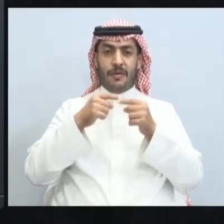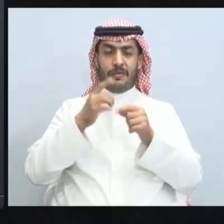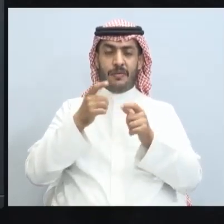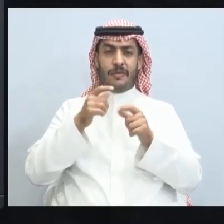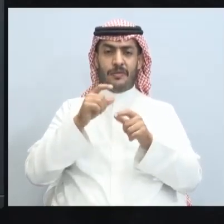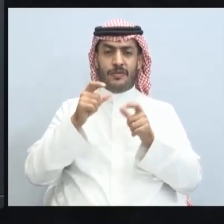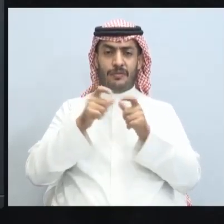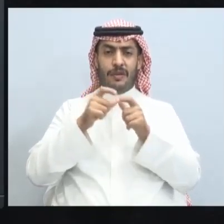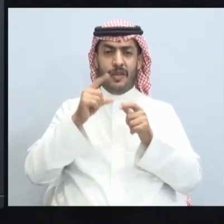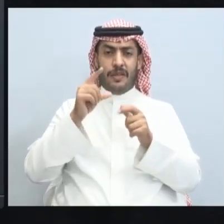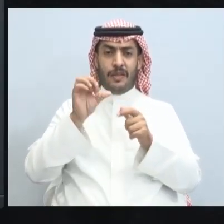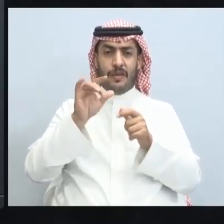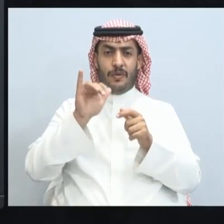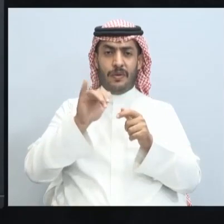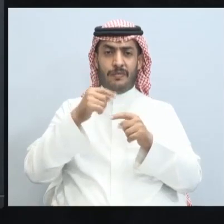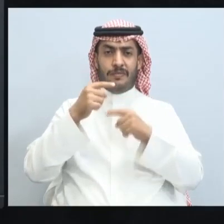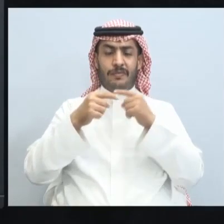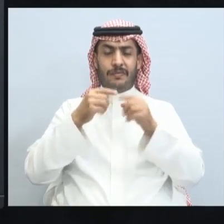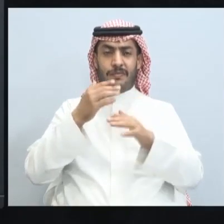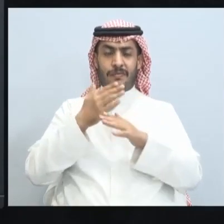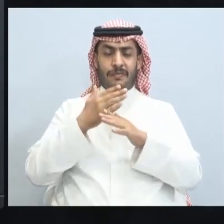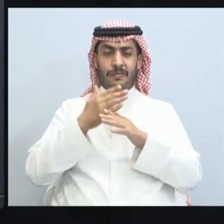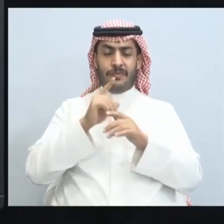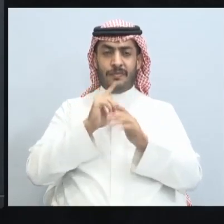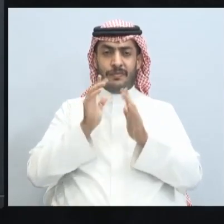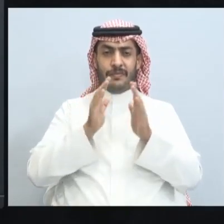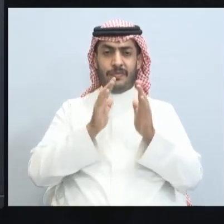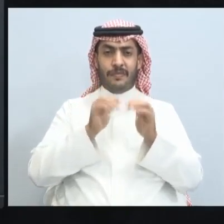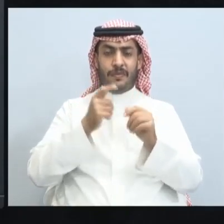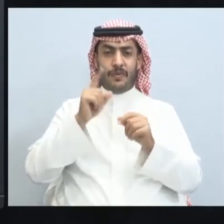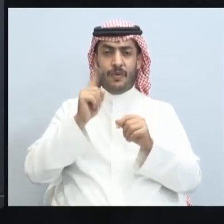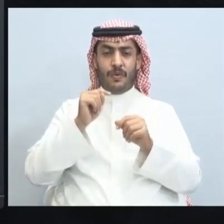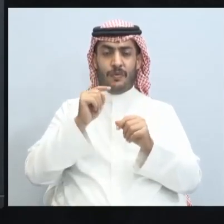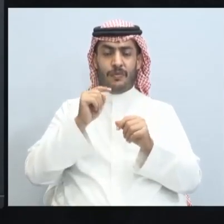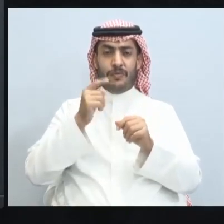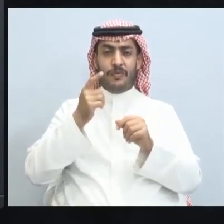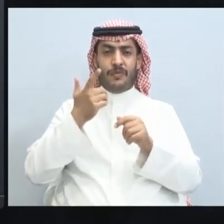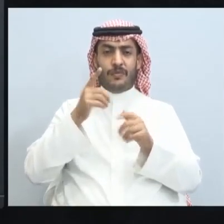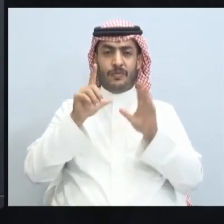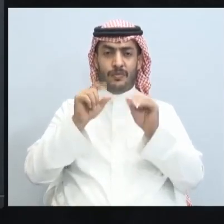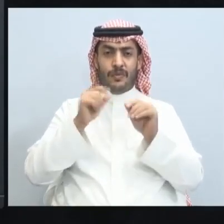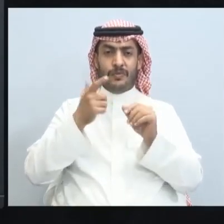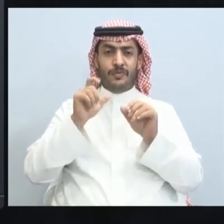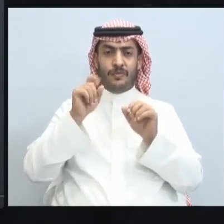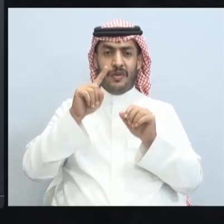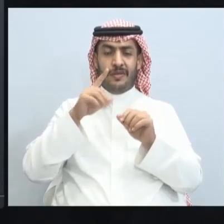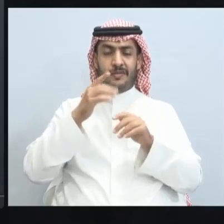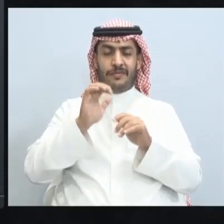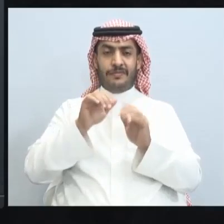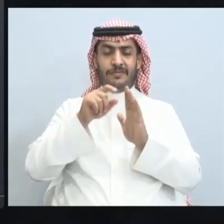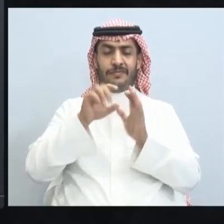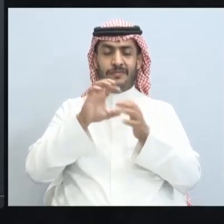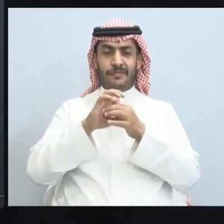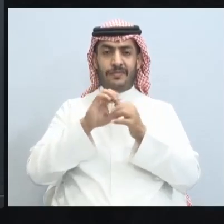نقصد باجتماع دوري اذا كل فتره قد يكون يومي قد يكون اسبوعي قد يكون سنوي شهري بناء